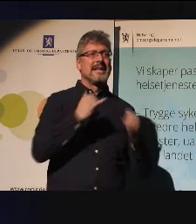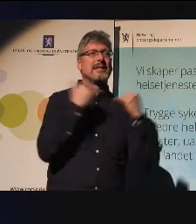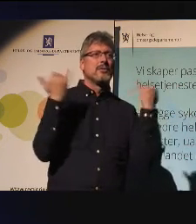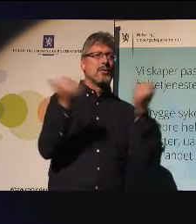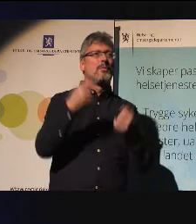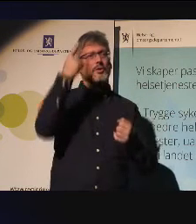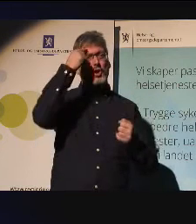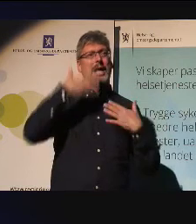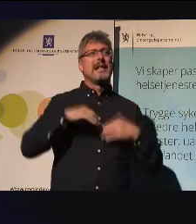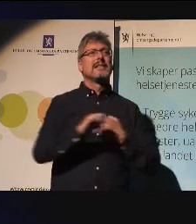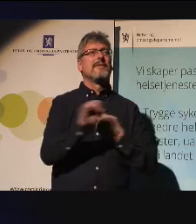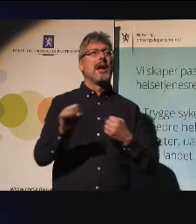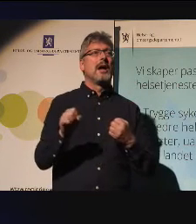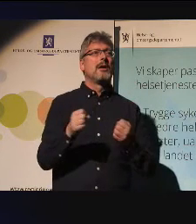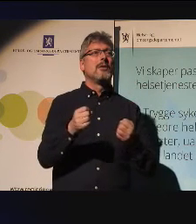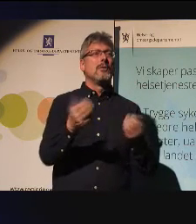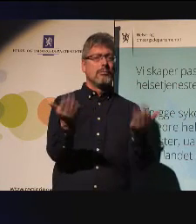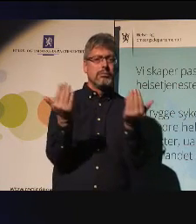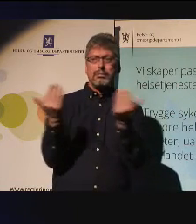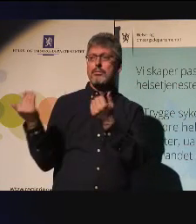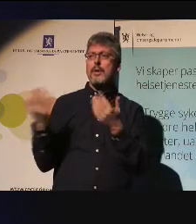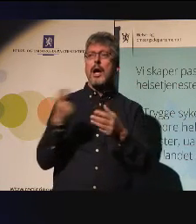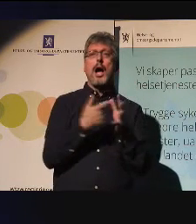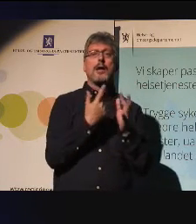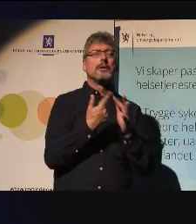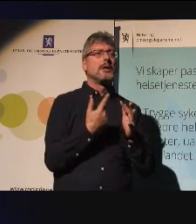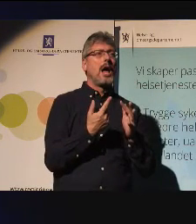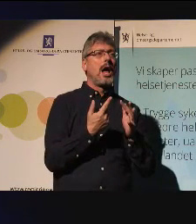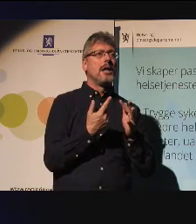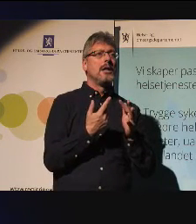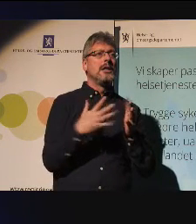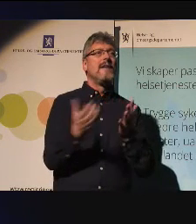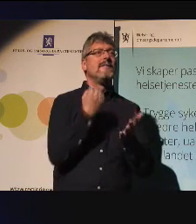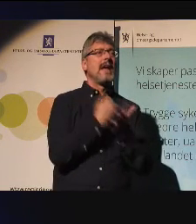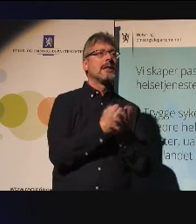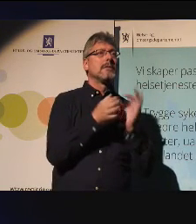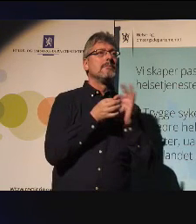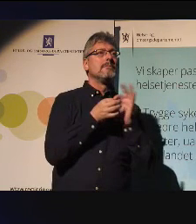få antallet vedtak om mekanisk tvang.